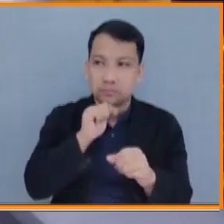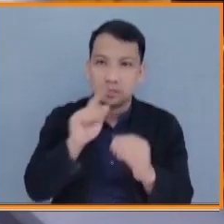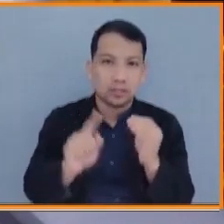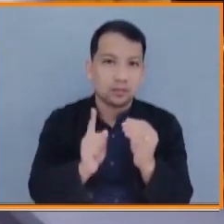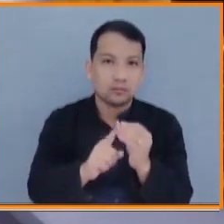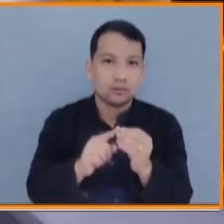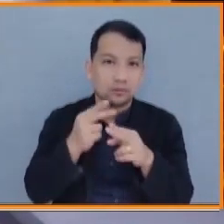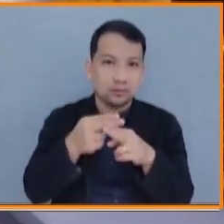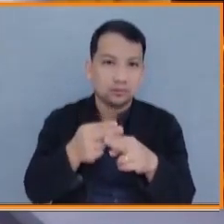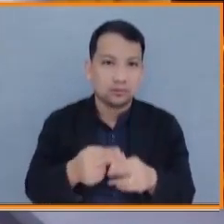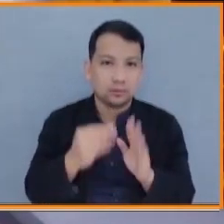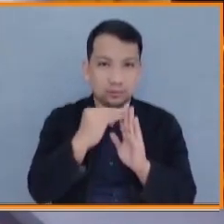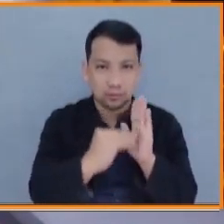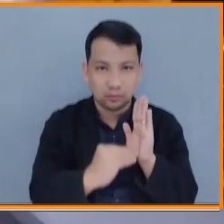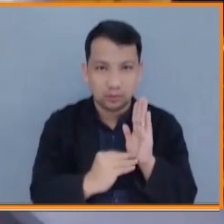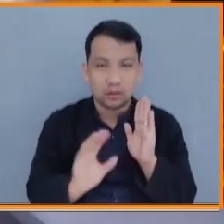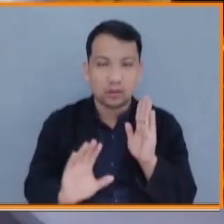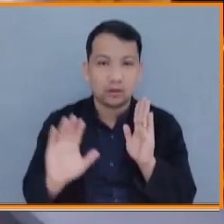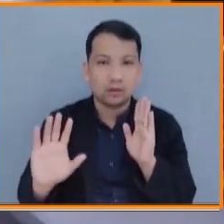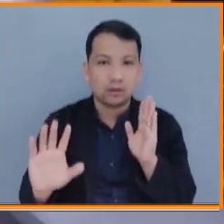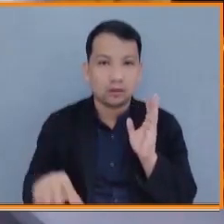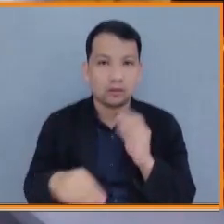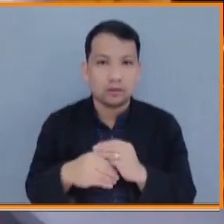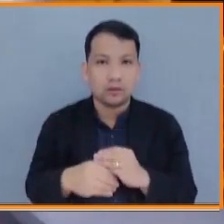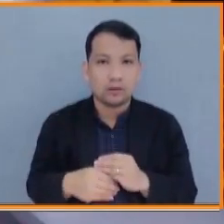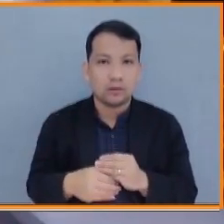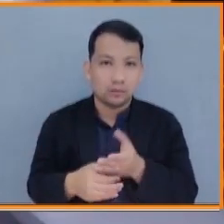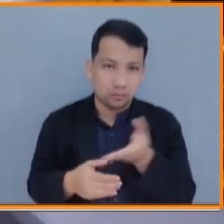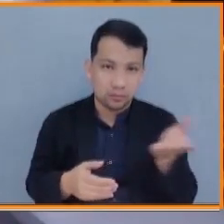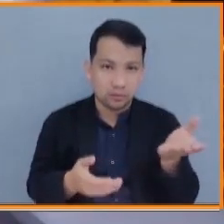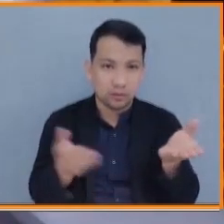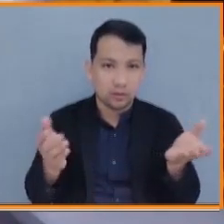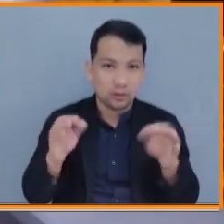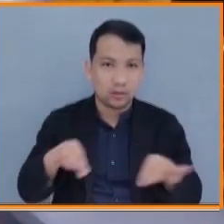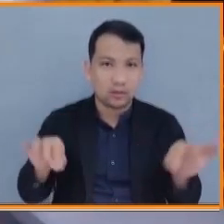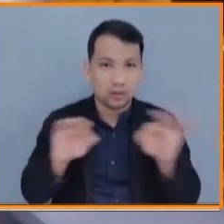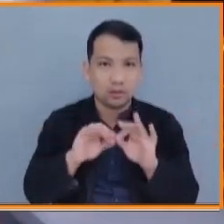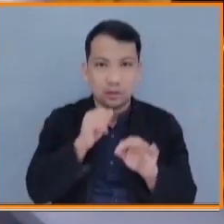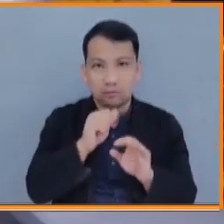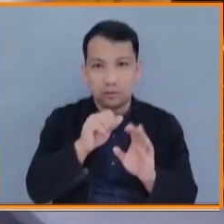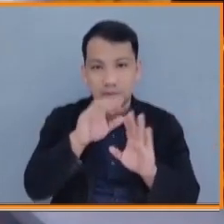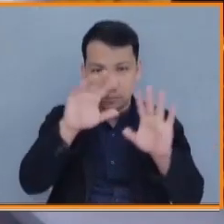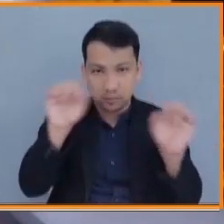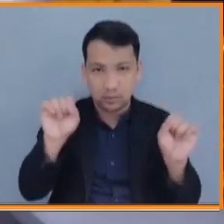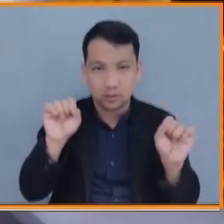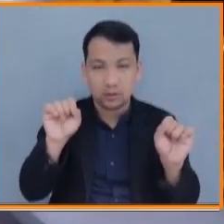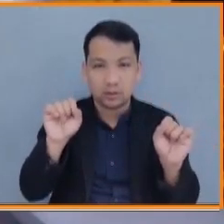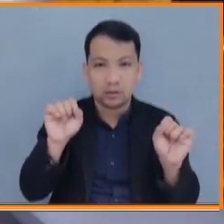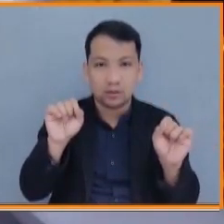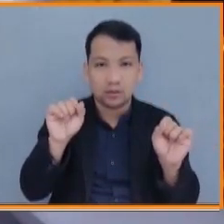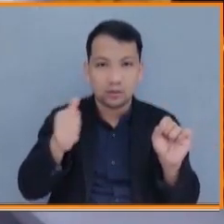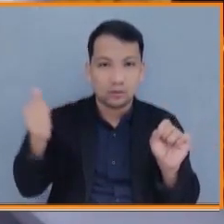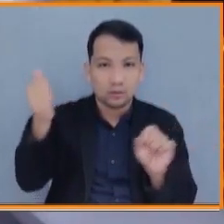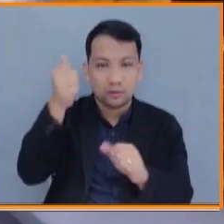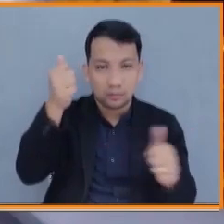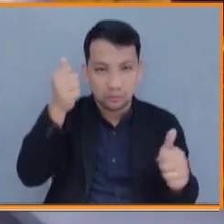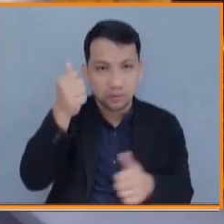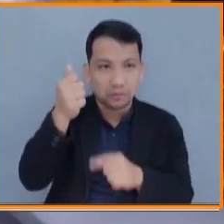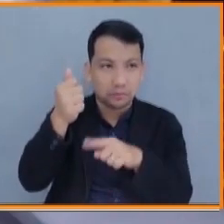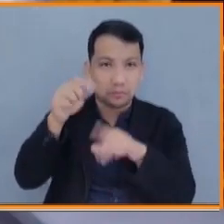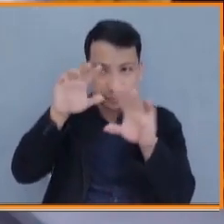naandoon lahat po at hindi porkit presidente ang pangulo si Pangulong Marcos siya ay